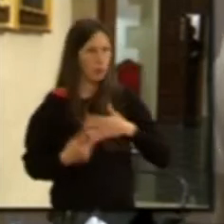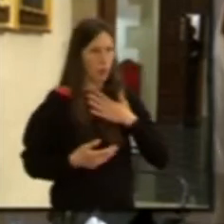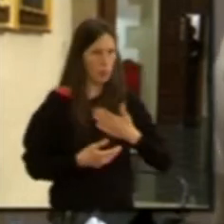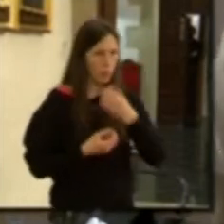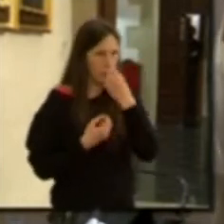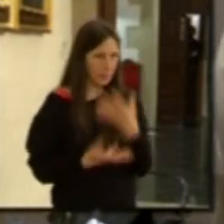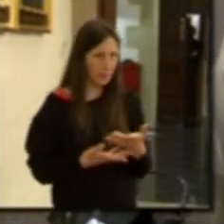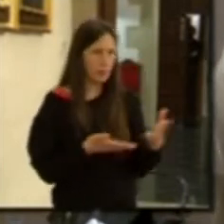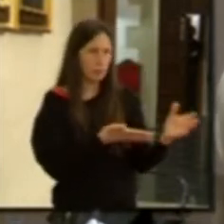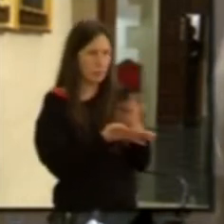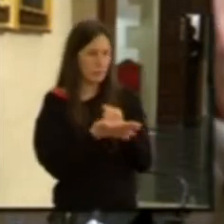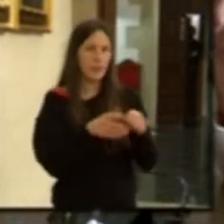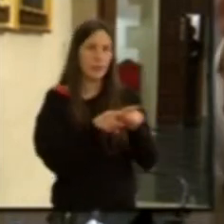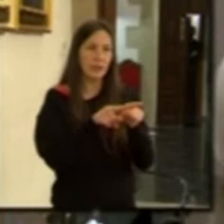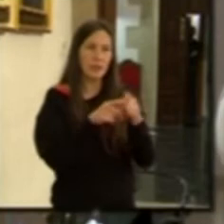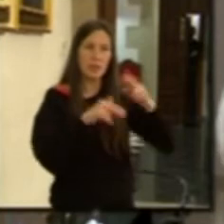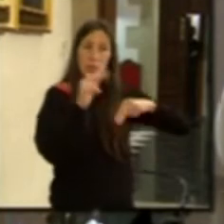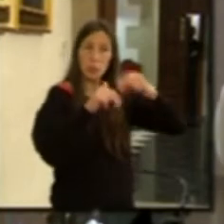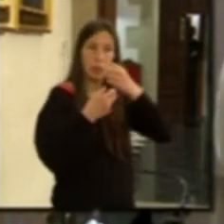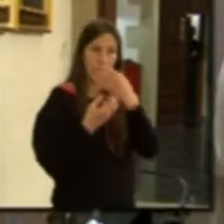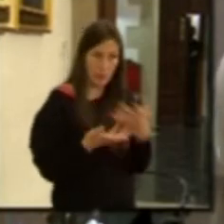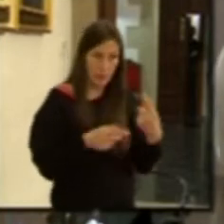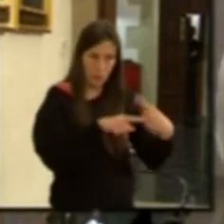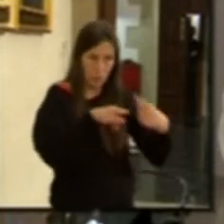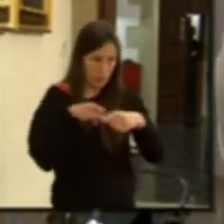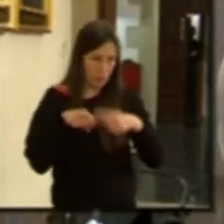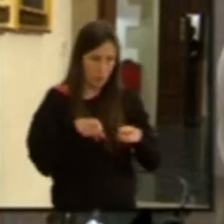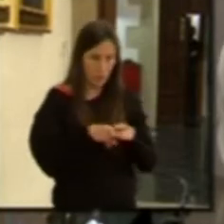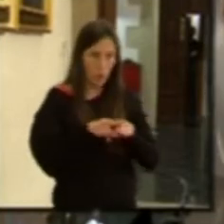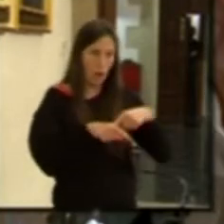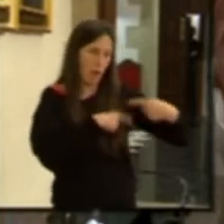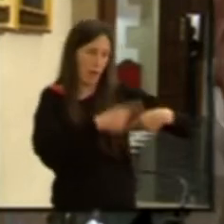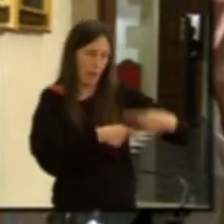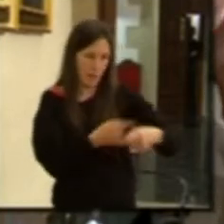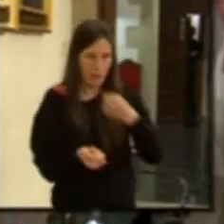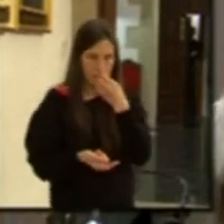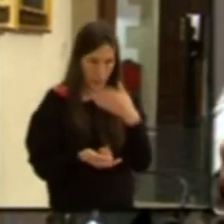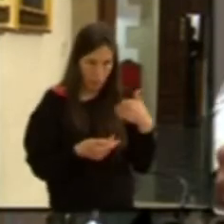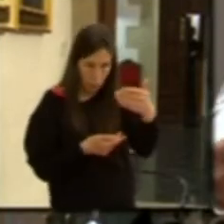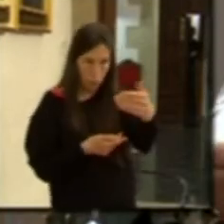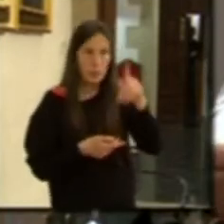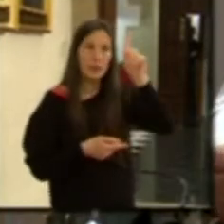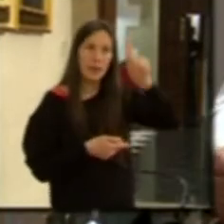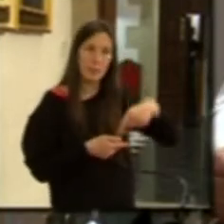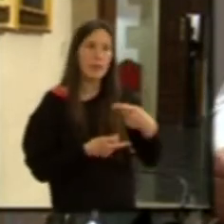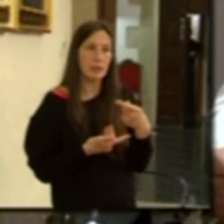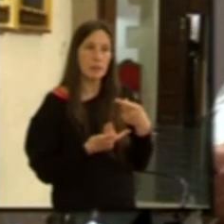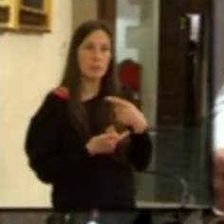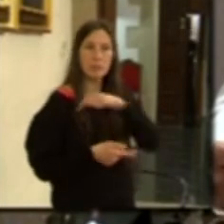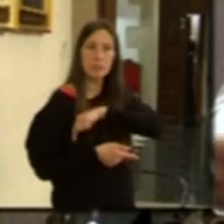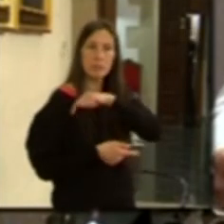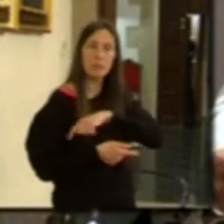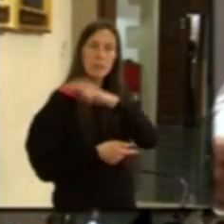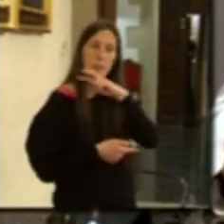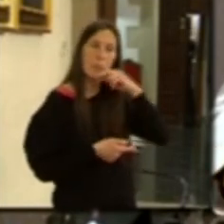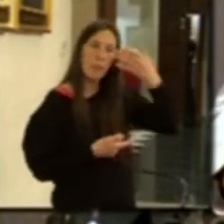fent cada una de l'estructura de la ciutat que anem heredant, que hem heredat i que hem de pensar en el futur, també evidentment nosaltres creiem molt doncs, en aquest valor de